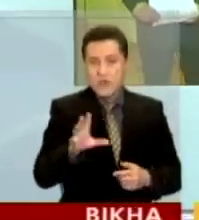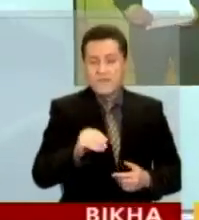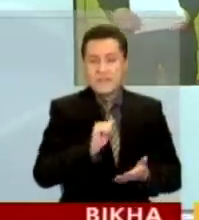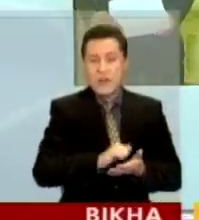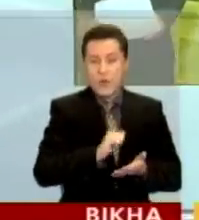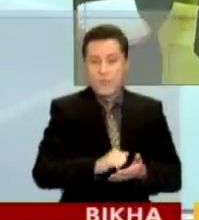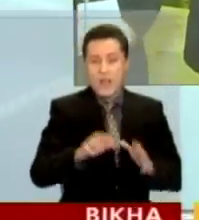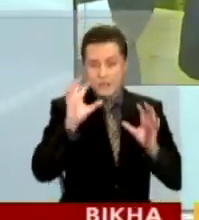цими днями є легітимними